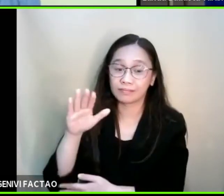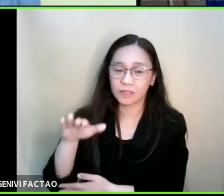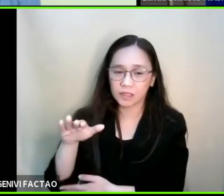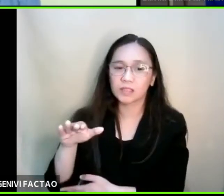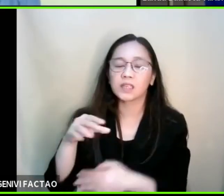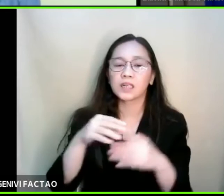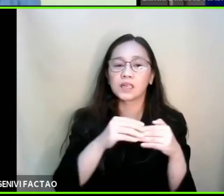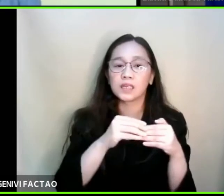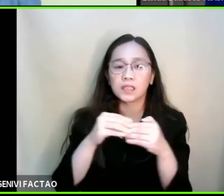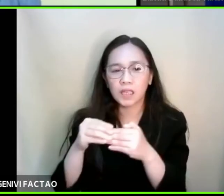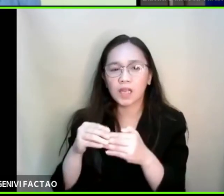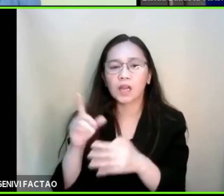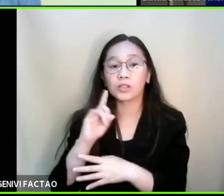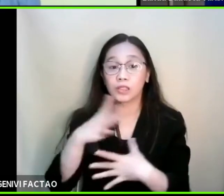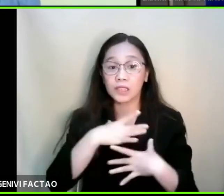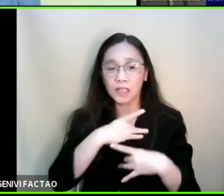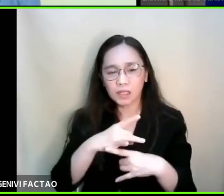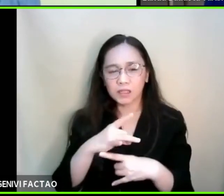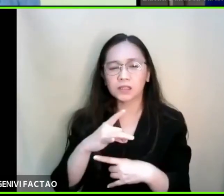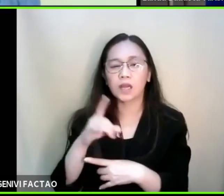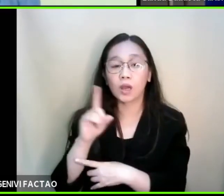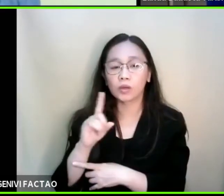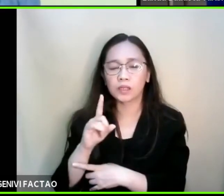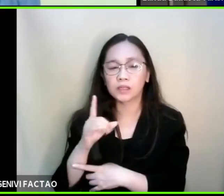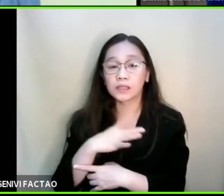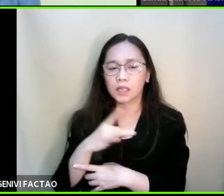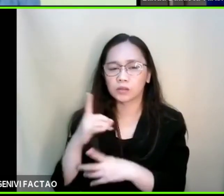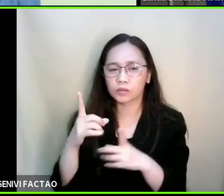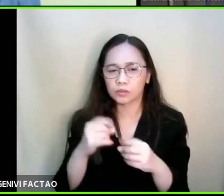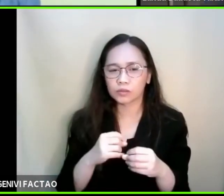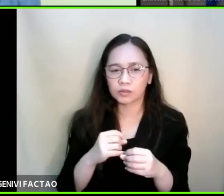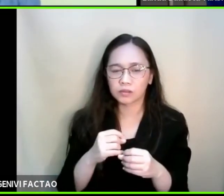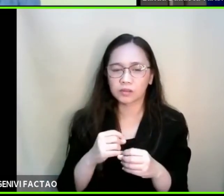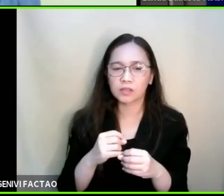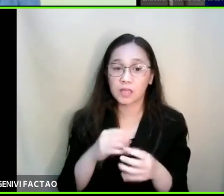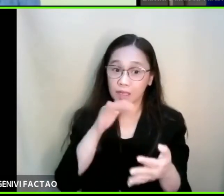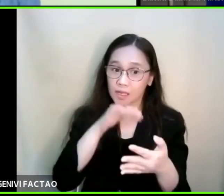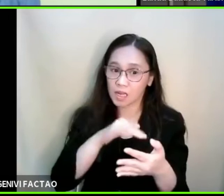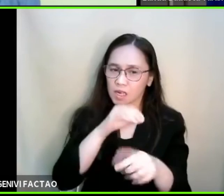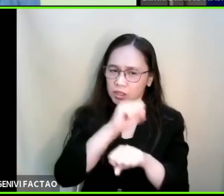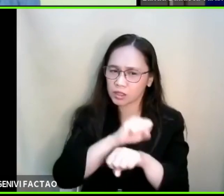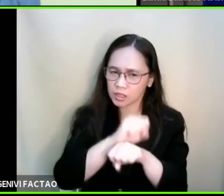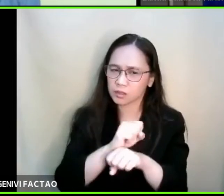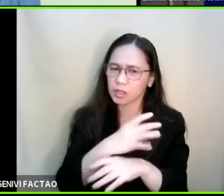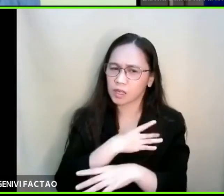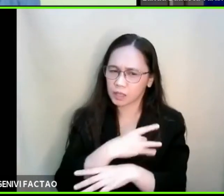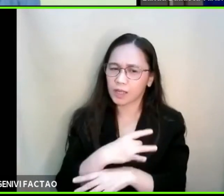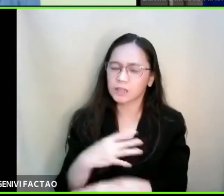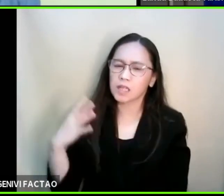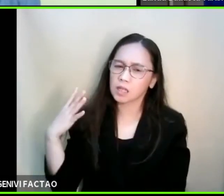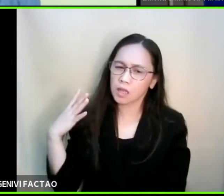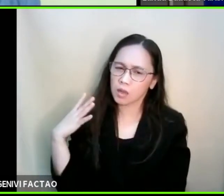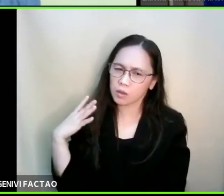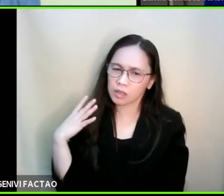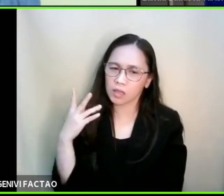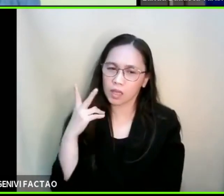niya, kung ano yung gusto niyang gawin. Tapos pag-aralan niyo yung trabahong gusto niyang gawin, and then you just break it down and see